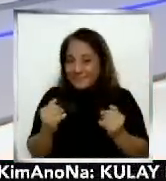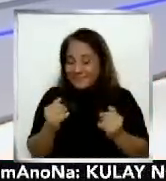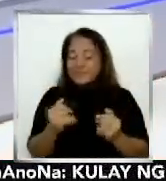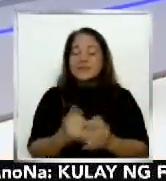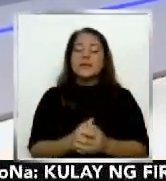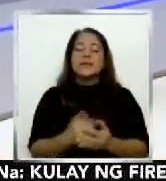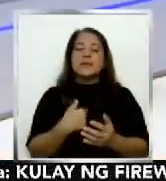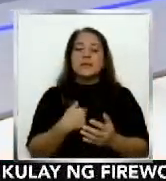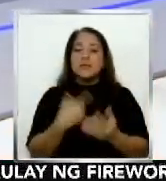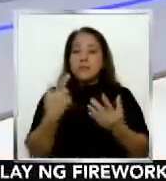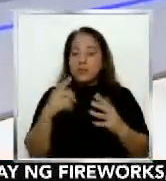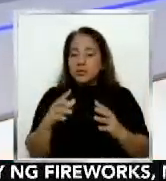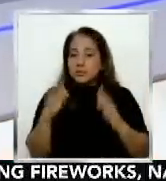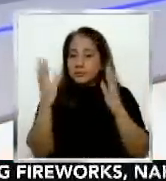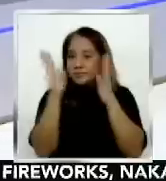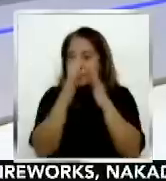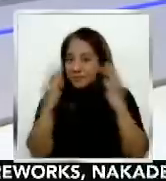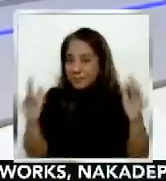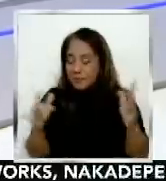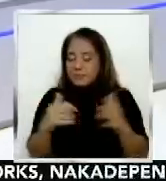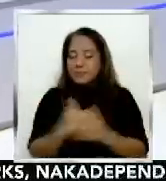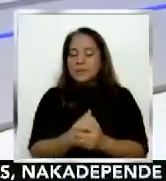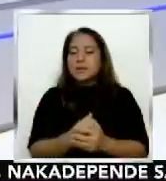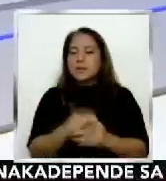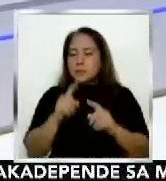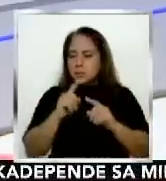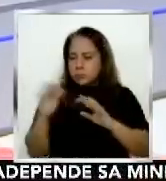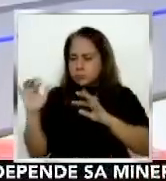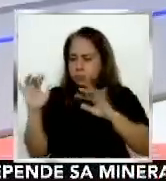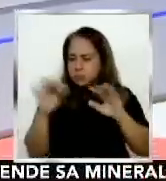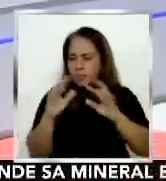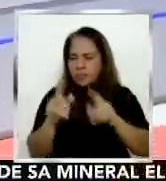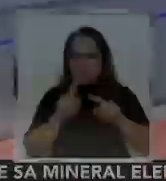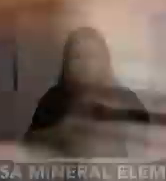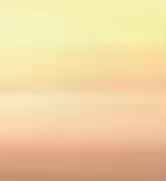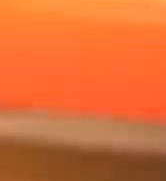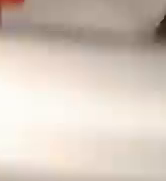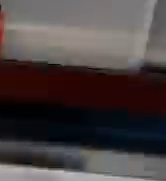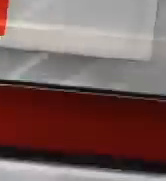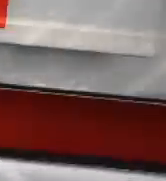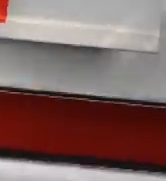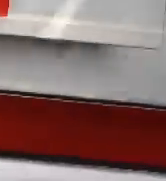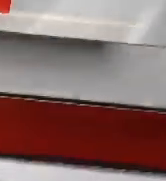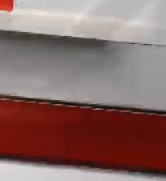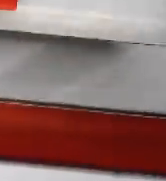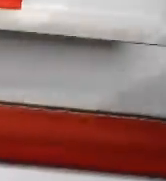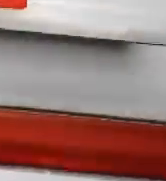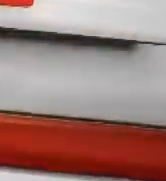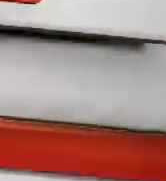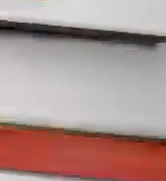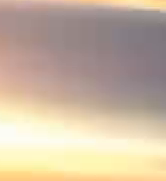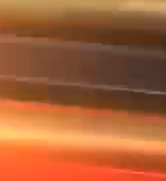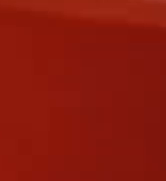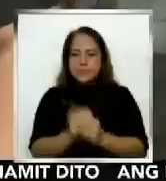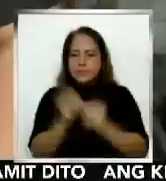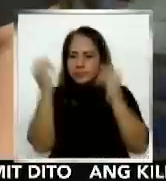ang mga deboto na may kani-kanilang panalangin sa puon. Yan ang tinutukan live ni JP Soriano.